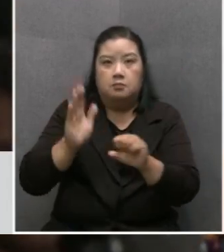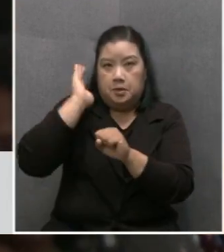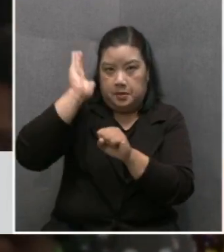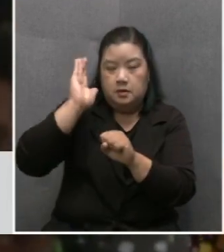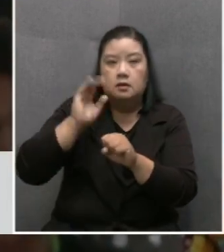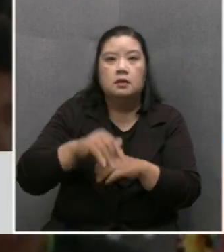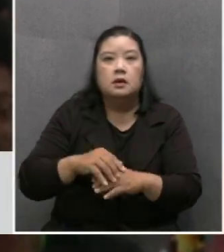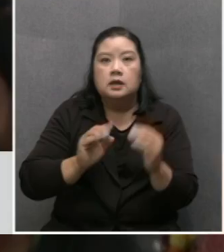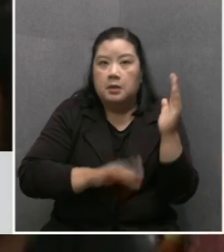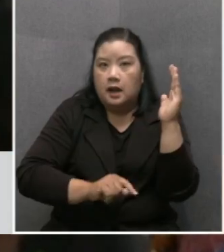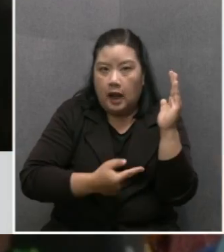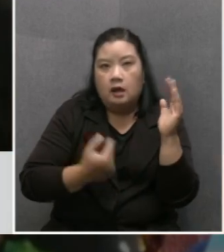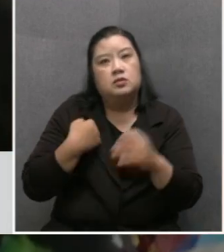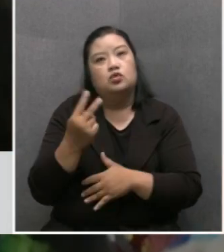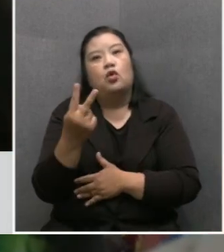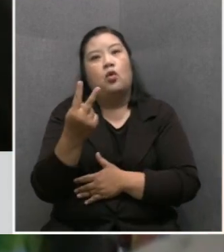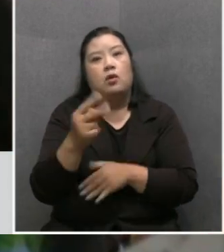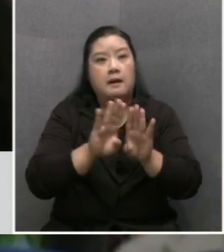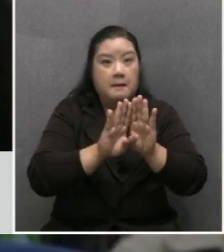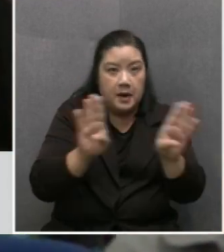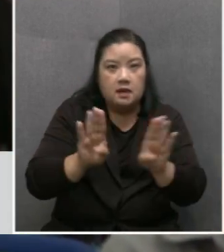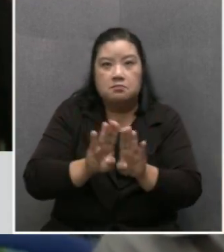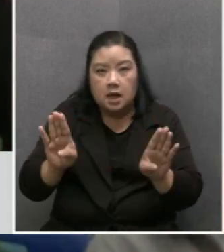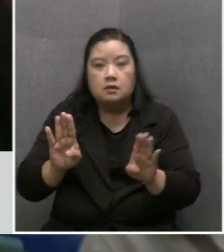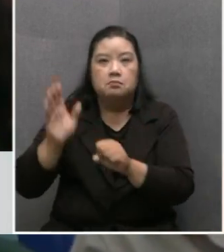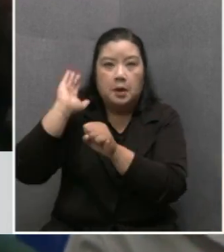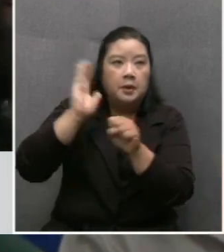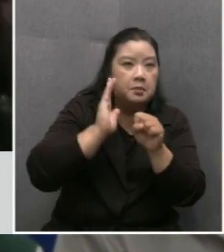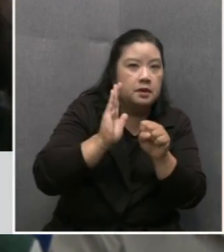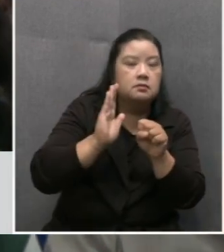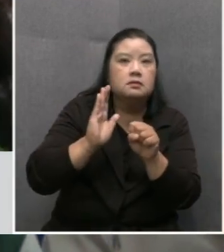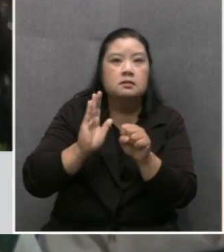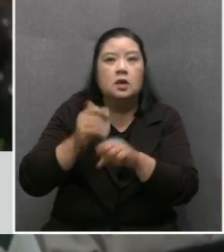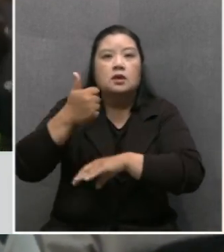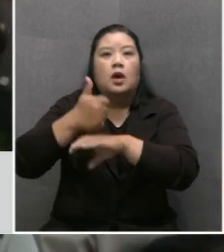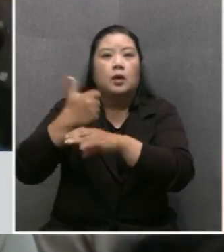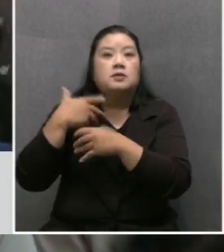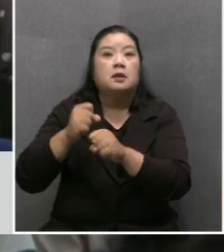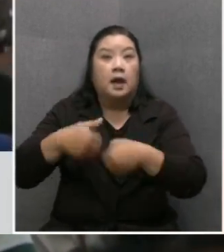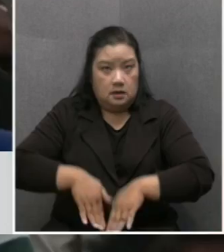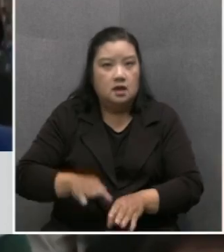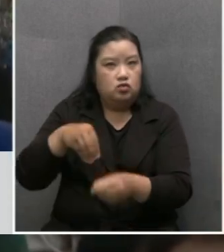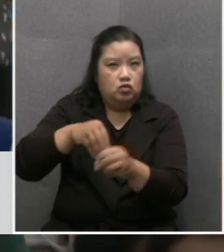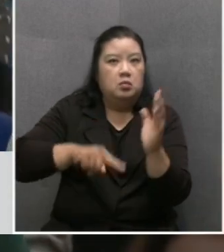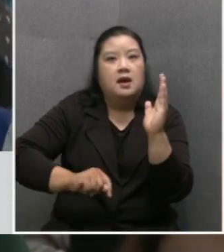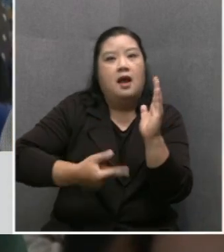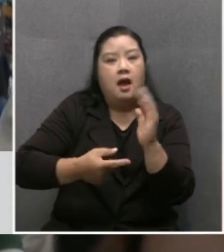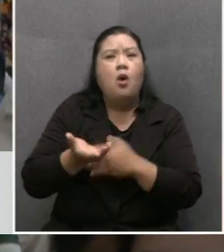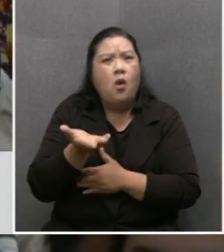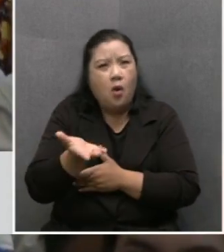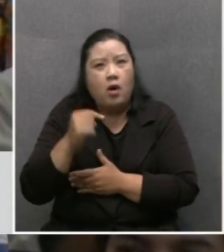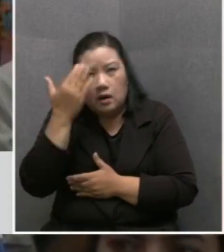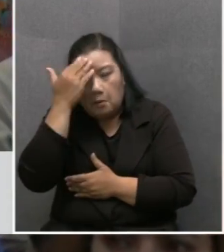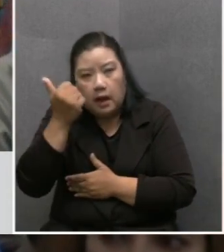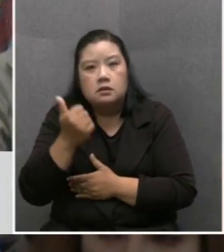ที่จังหวัดพังงานะครับซึ่งถือได้ว่าเป็นบ้านเกิดของนายจุรินทร์ด้วยได้ขึ้นเวทีนำเสนอนโยบายขอคะแนนเสียงในการเลือกตั้งครั้ง